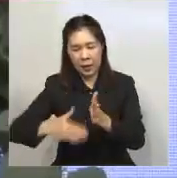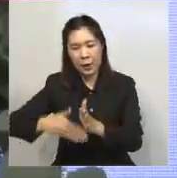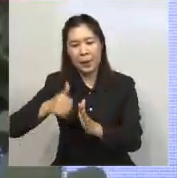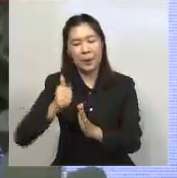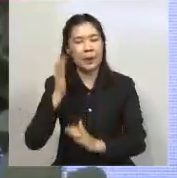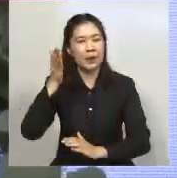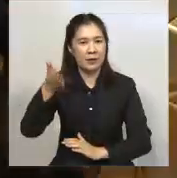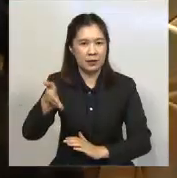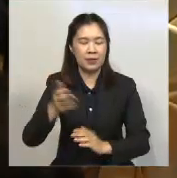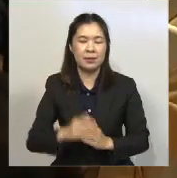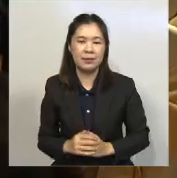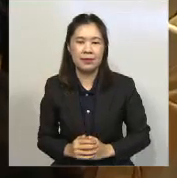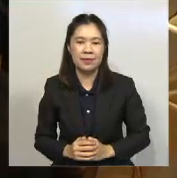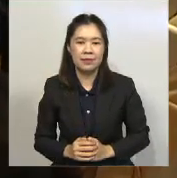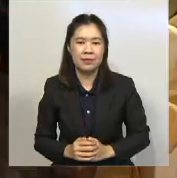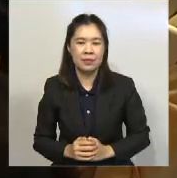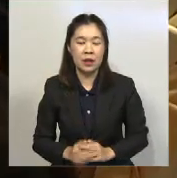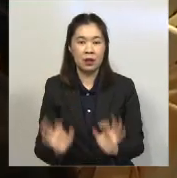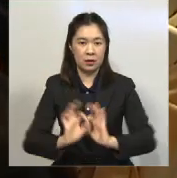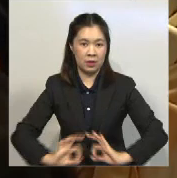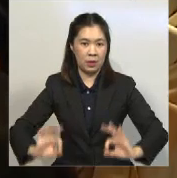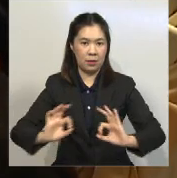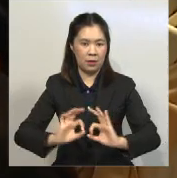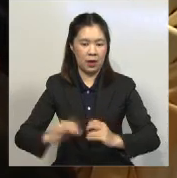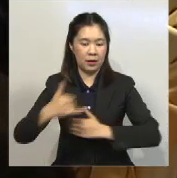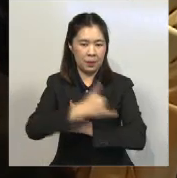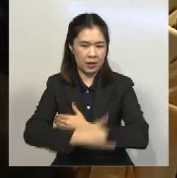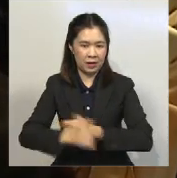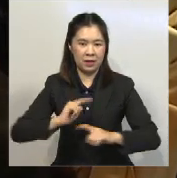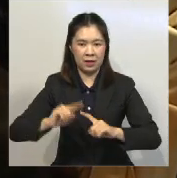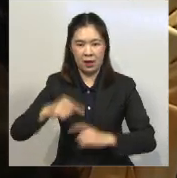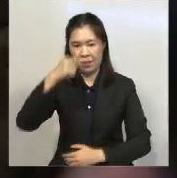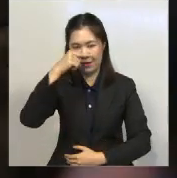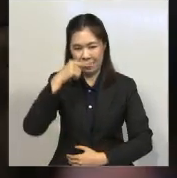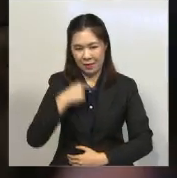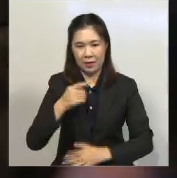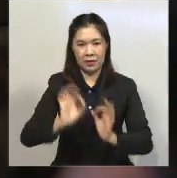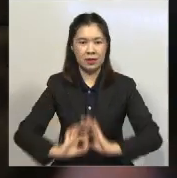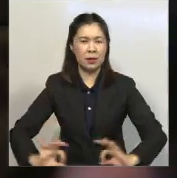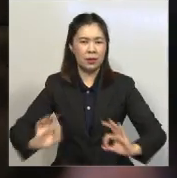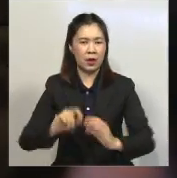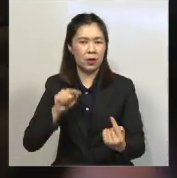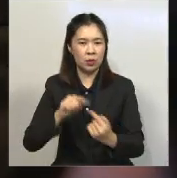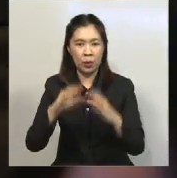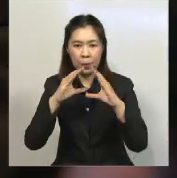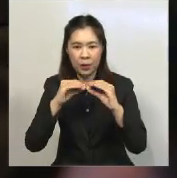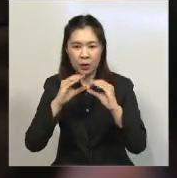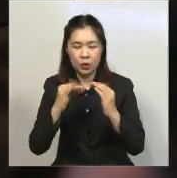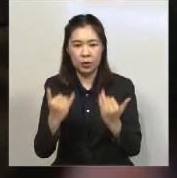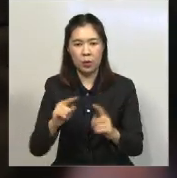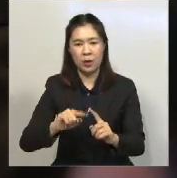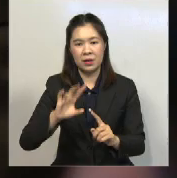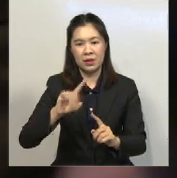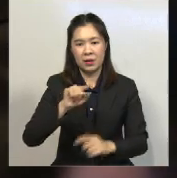า ส่วนสาระสำคัญที่ทุกประเทศโดยเฉพาะประเทศไทยให้ความสำคัญคือการประชุมอาเซบในวัน